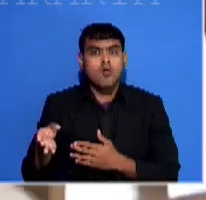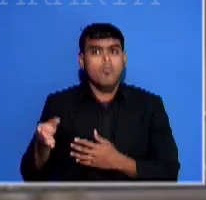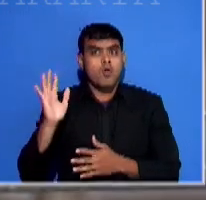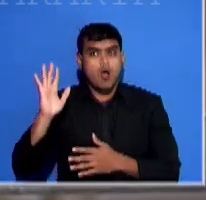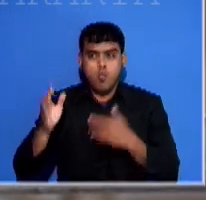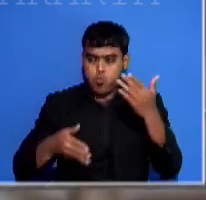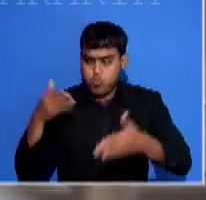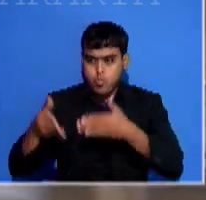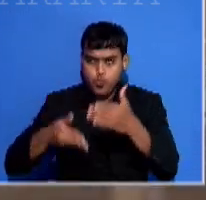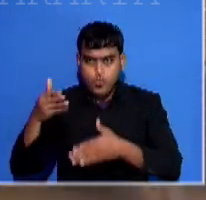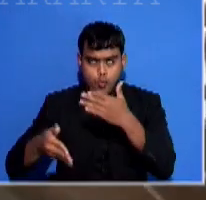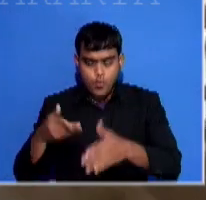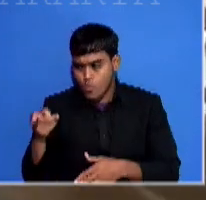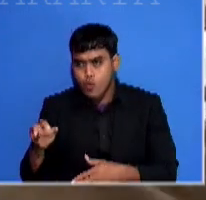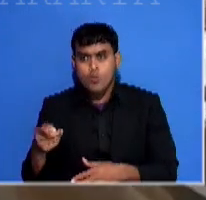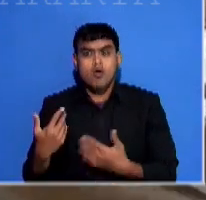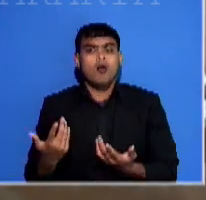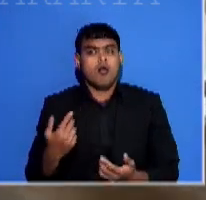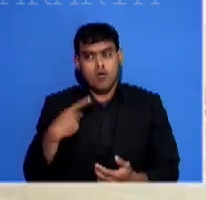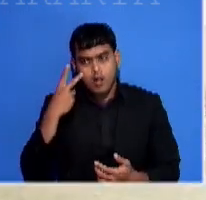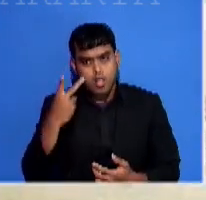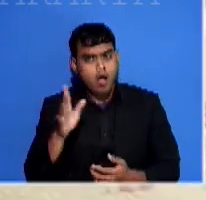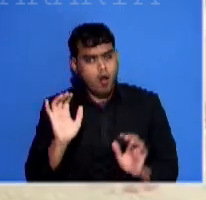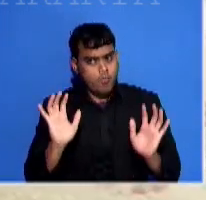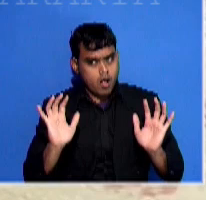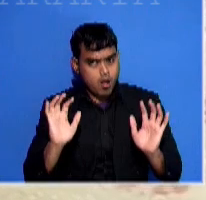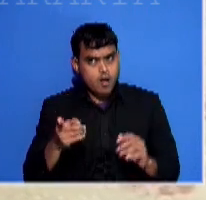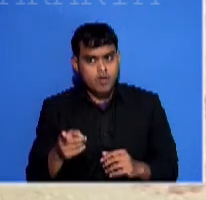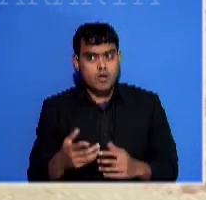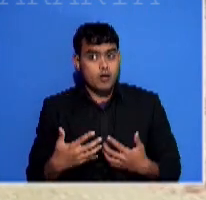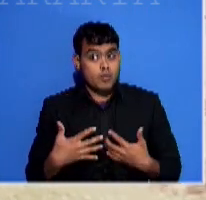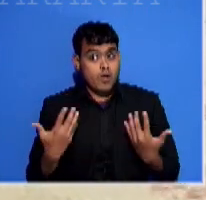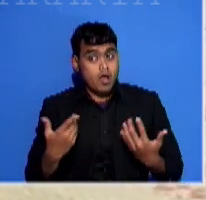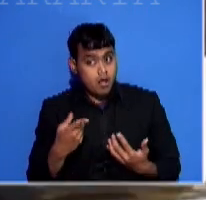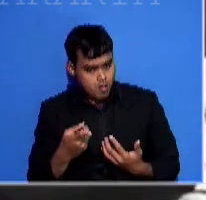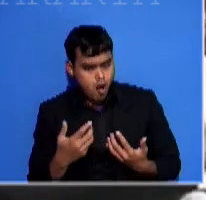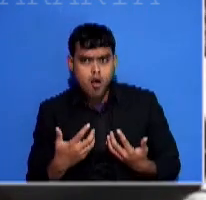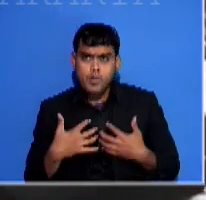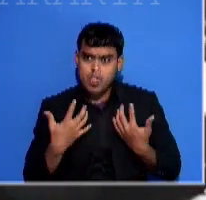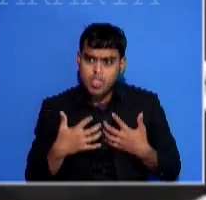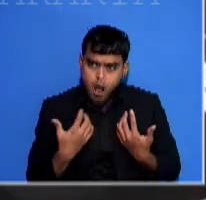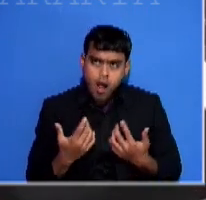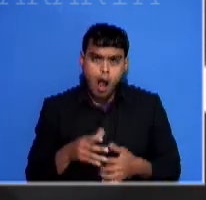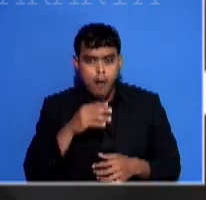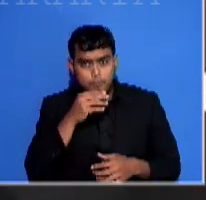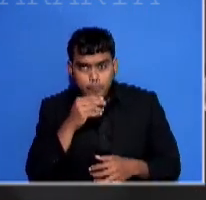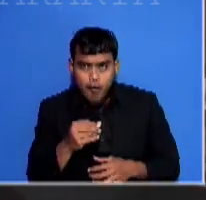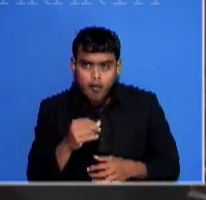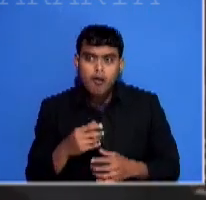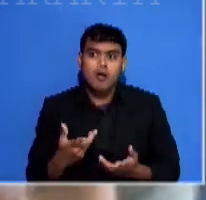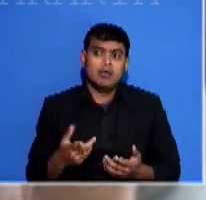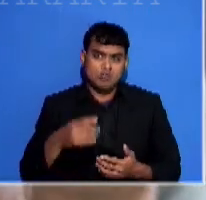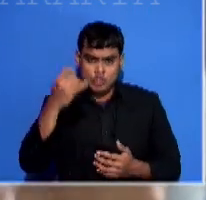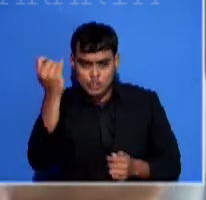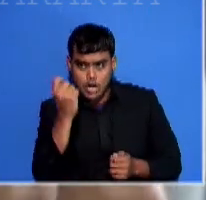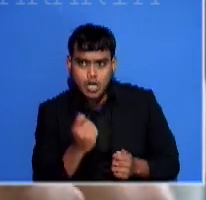Farm yang mengelola peternakan kambing dan pengolahan susu, dilanjutkan mengunjungi desa wisata Grogol dengan potensi seni budayanya, di